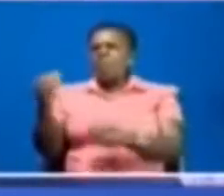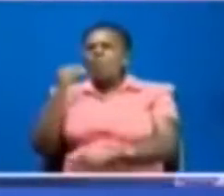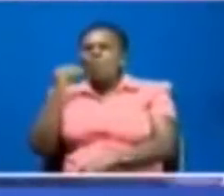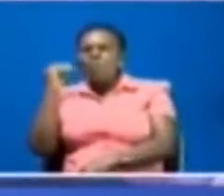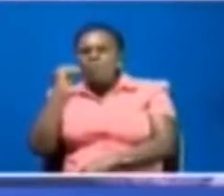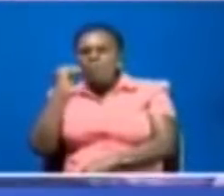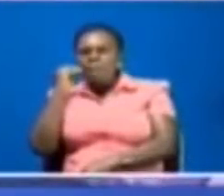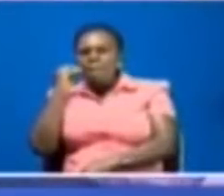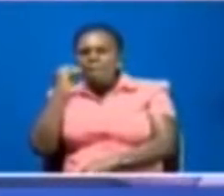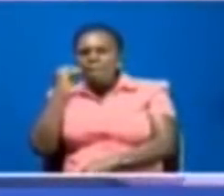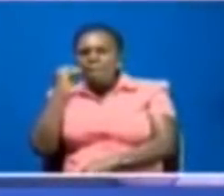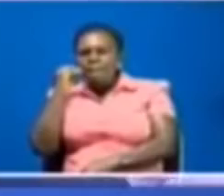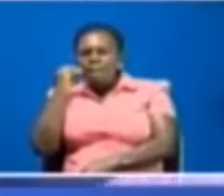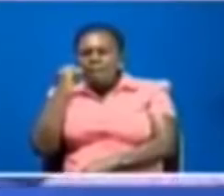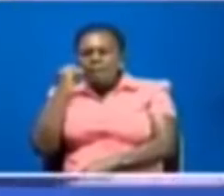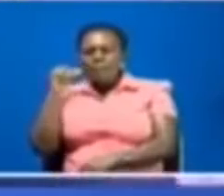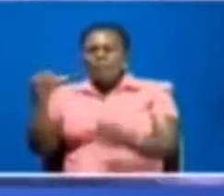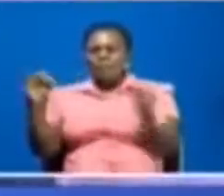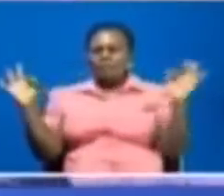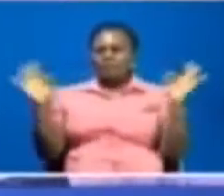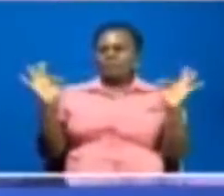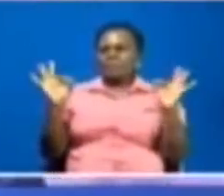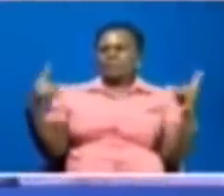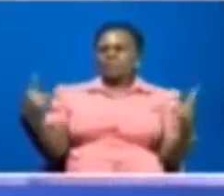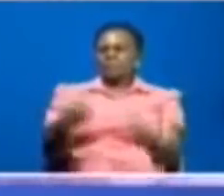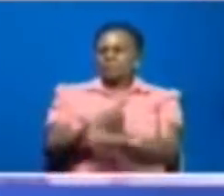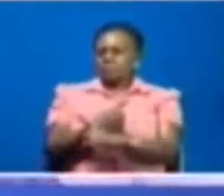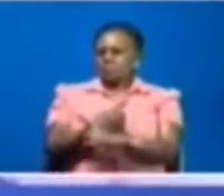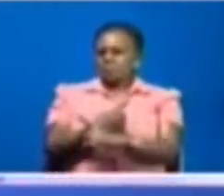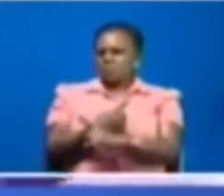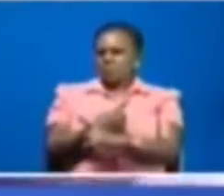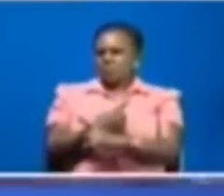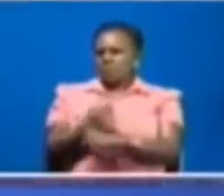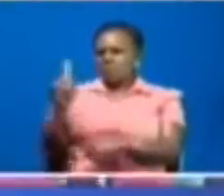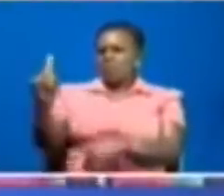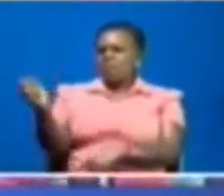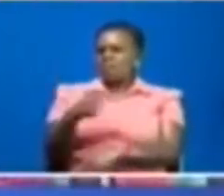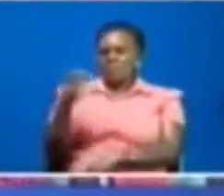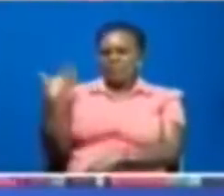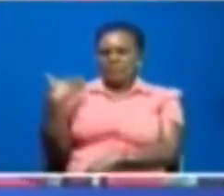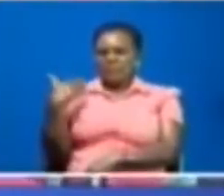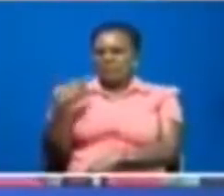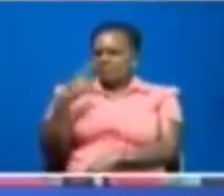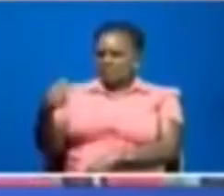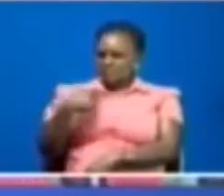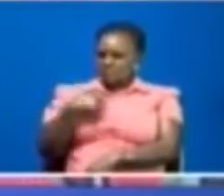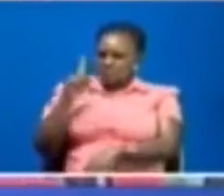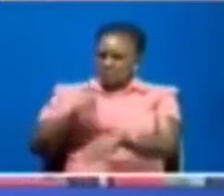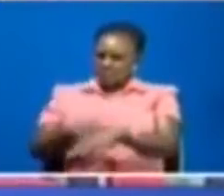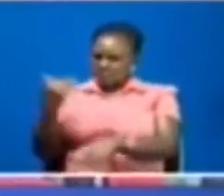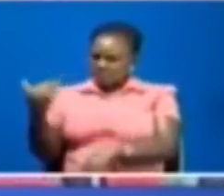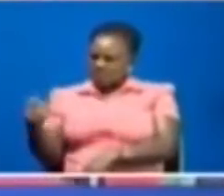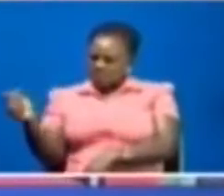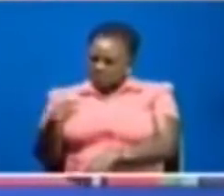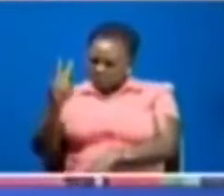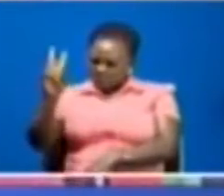and Mavis, only for matters to take a surprising twist about a month ago. Sasa mwenzangu ananiambia wakati watoto walikaa huko